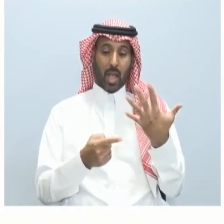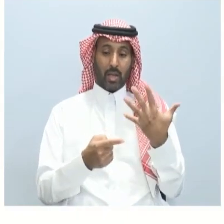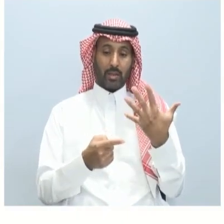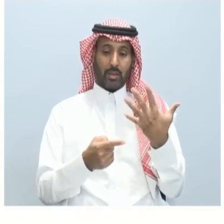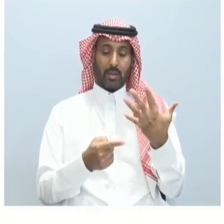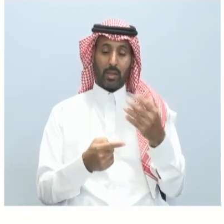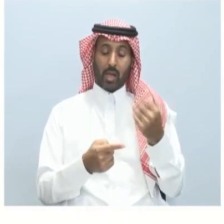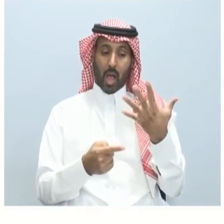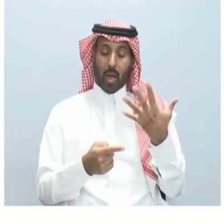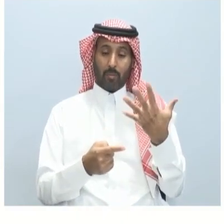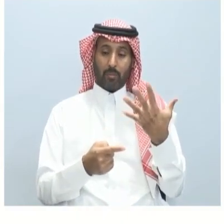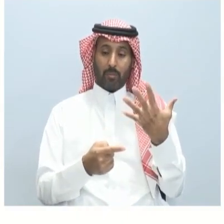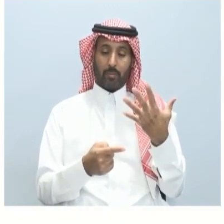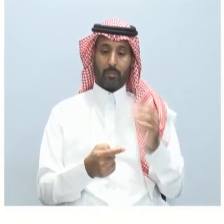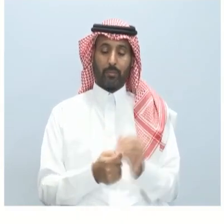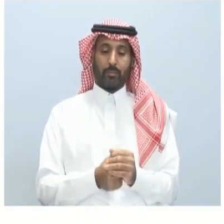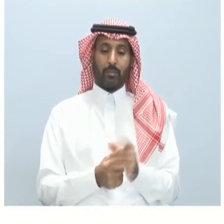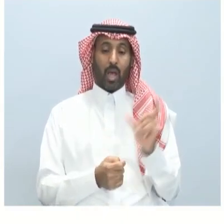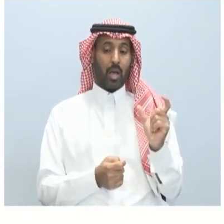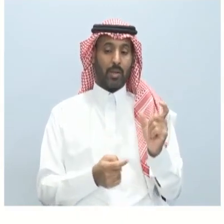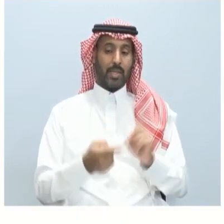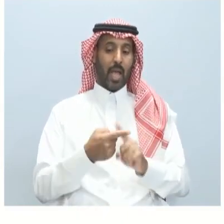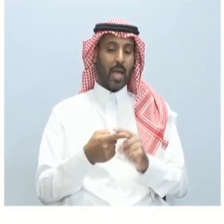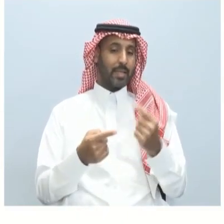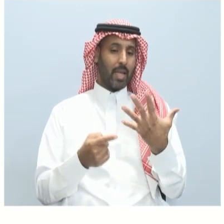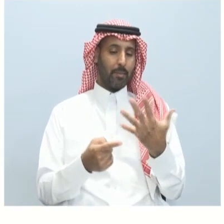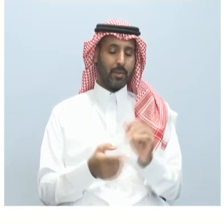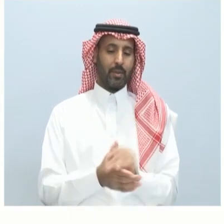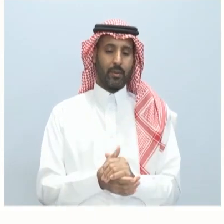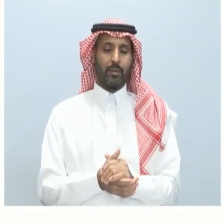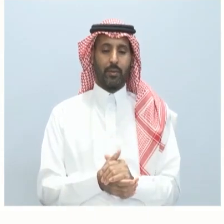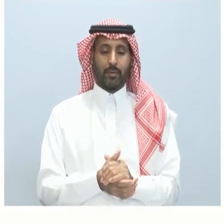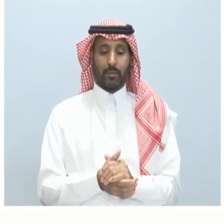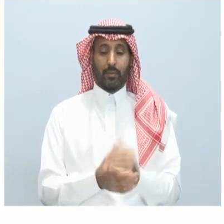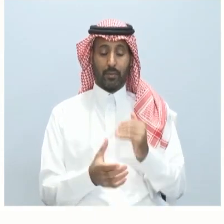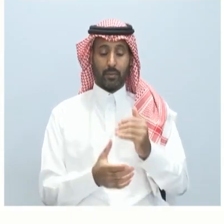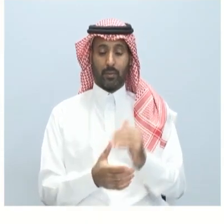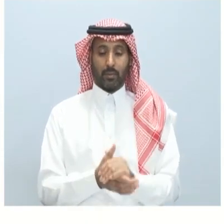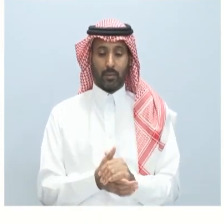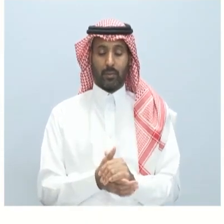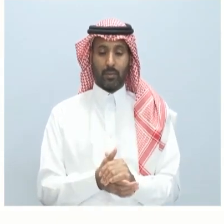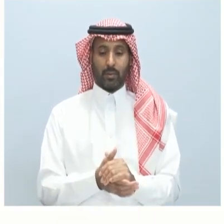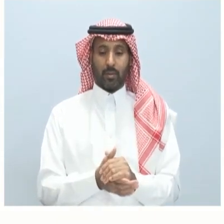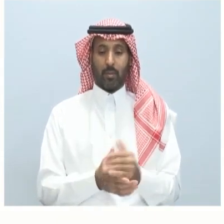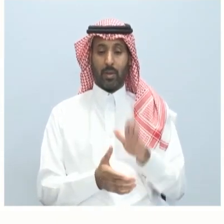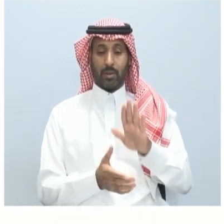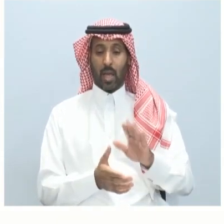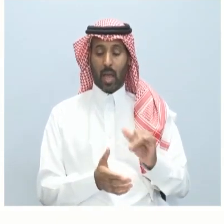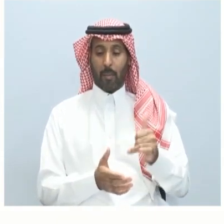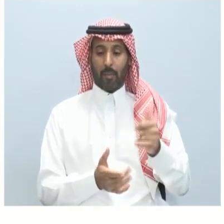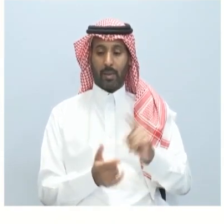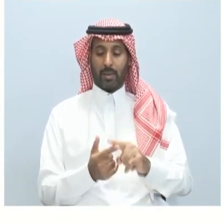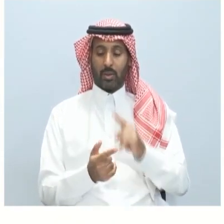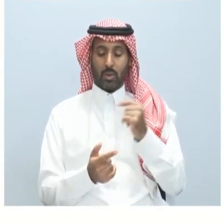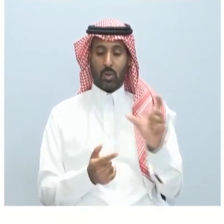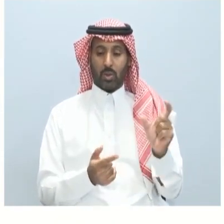سامر بمقدار كم بمقدار خمسه اذا سوف يكون مع سامي هو نون